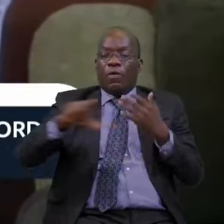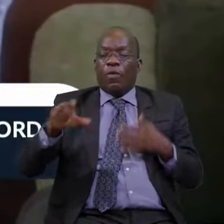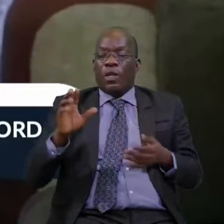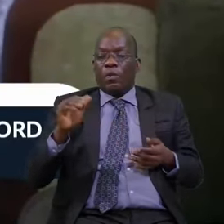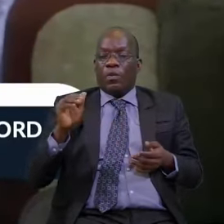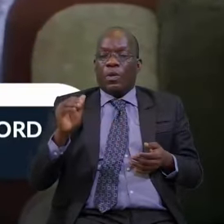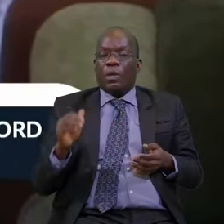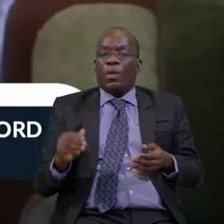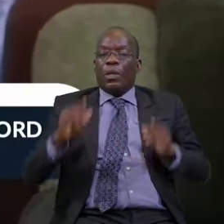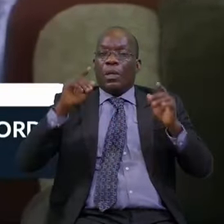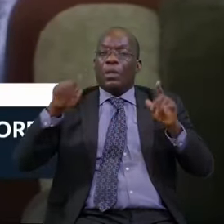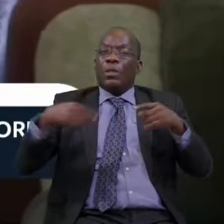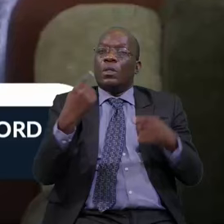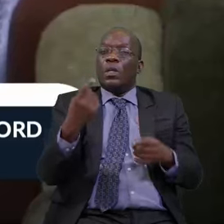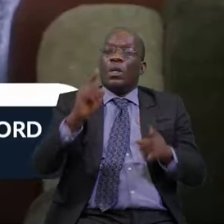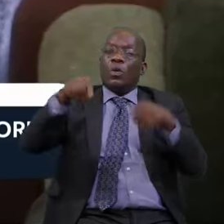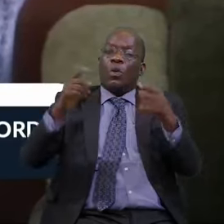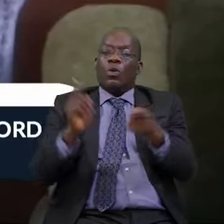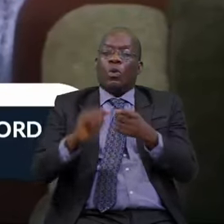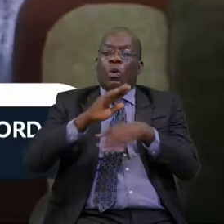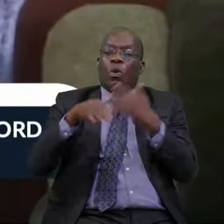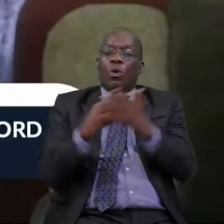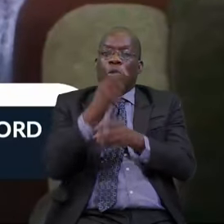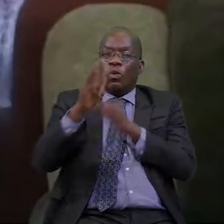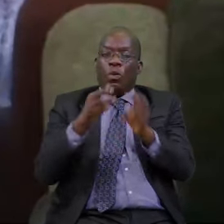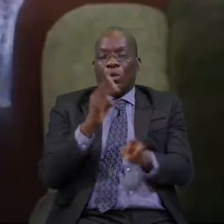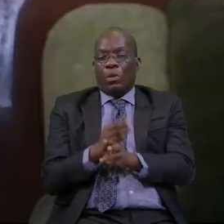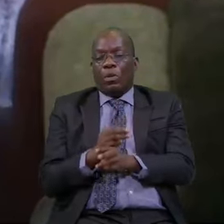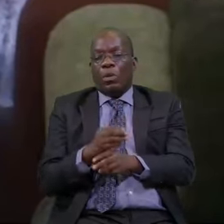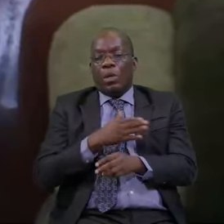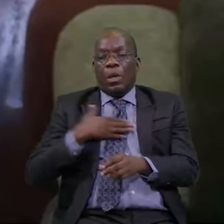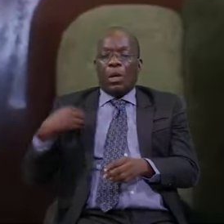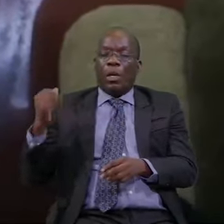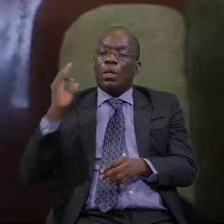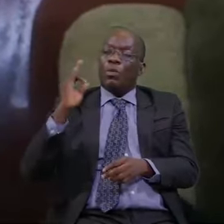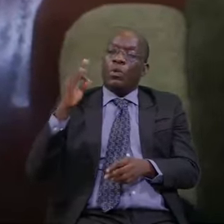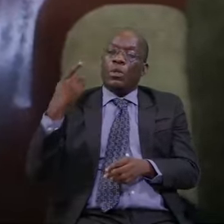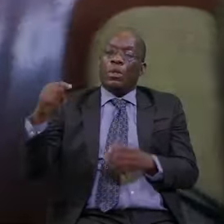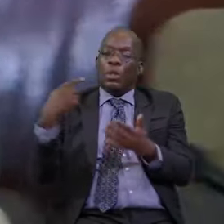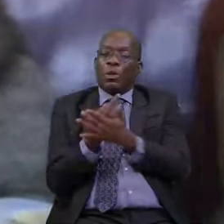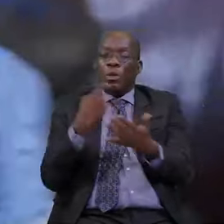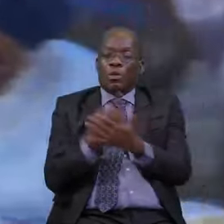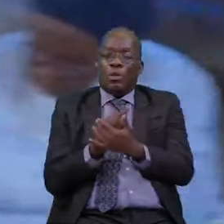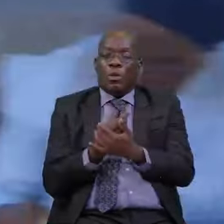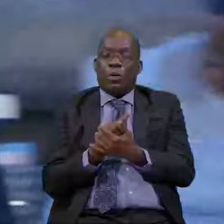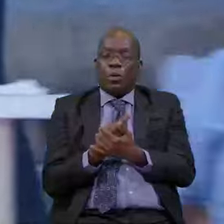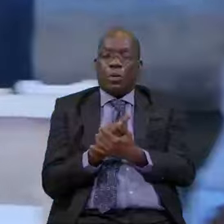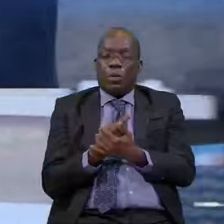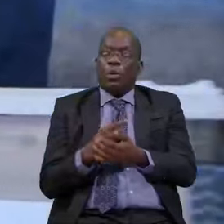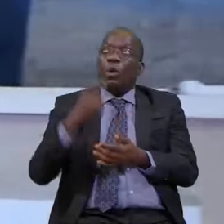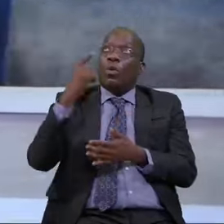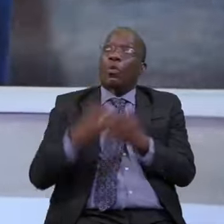16, 15. Il dit ici, puis il leur dit, allez partout le monde et prêchez la bonne nouvelle. Ce